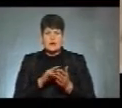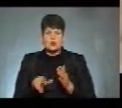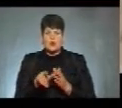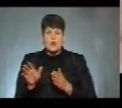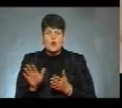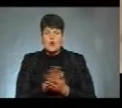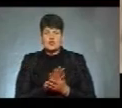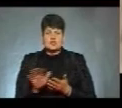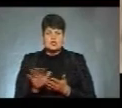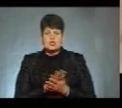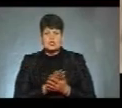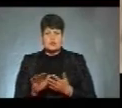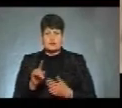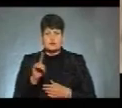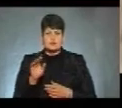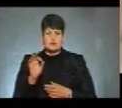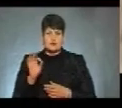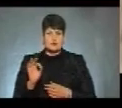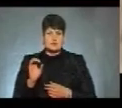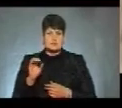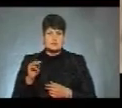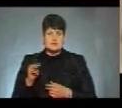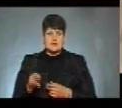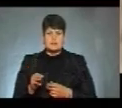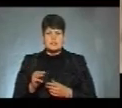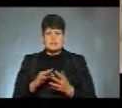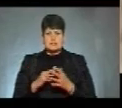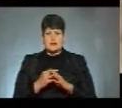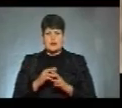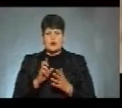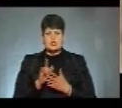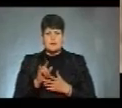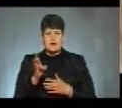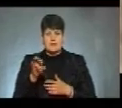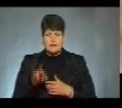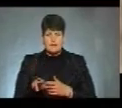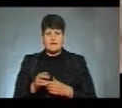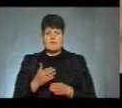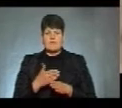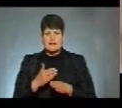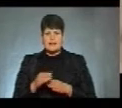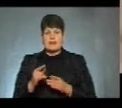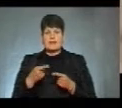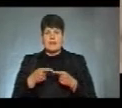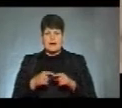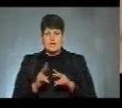розчищав Зовстеп, село Жабиня. Виділили техніку